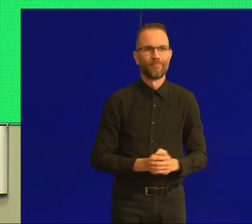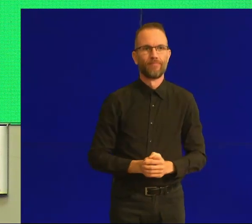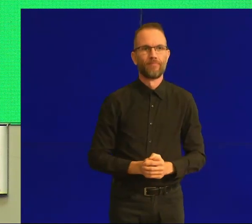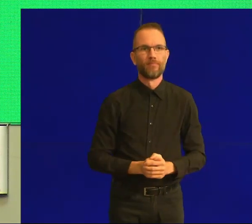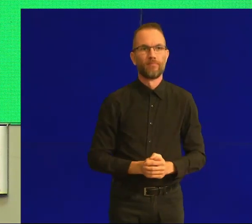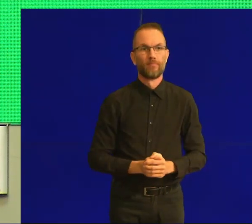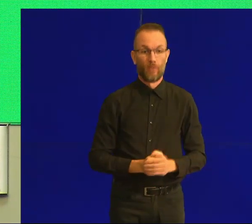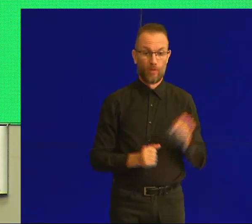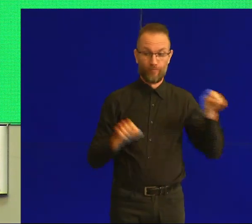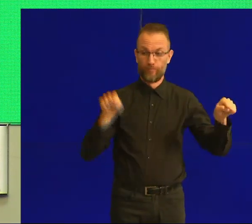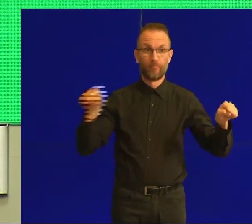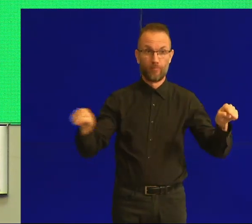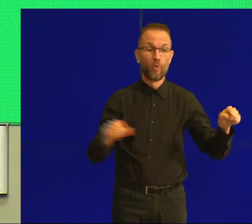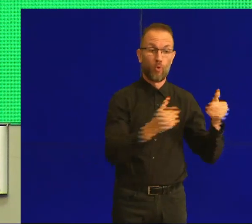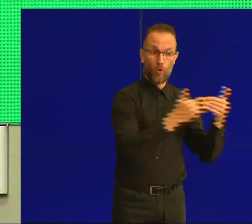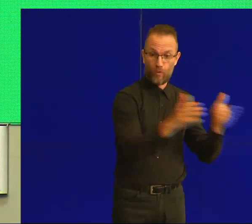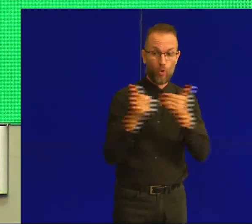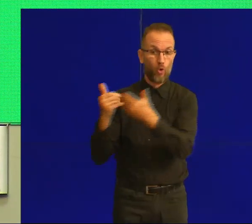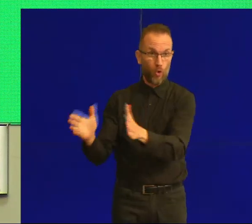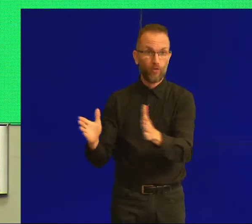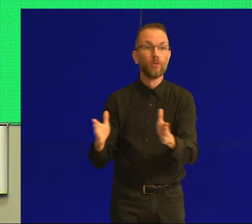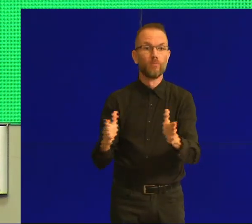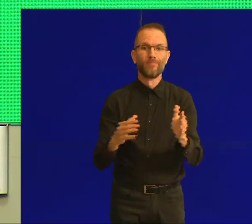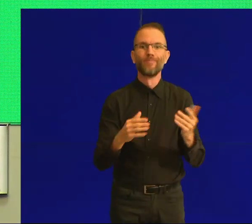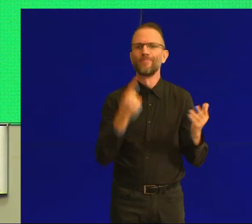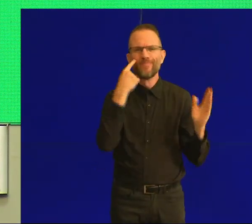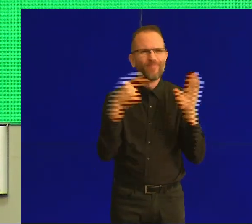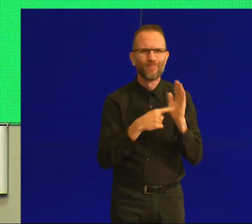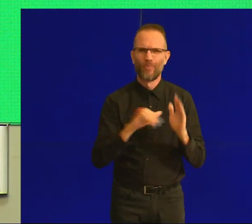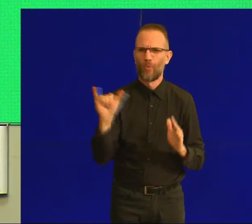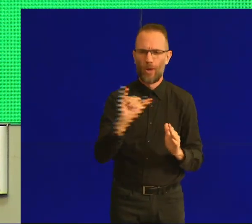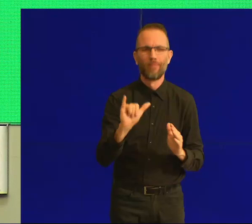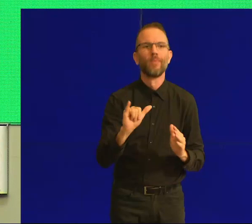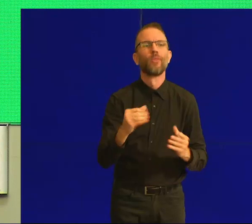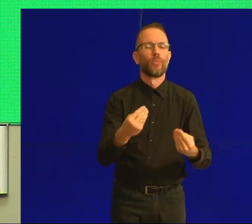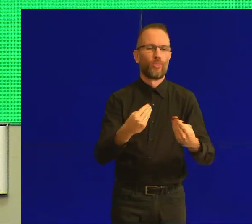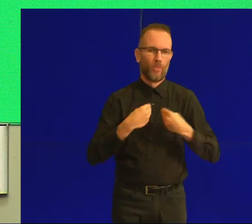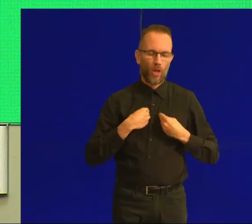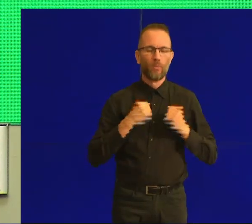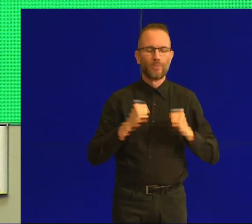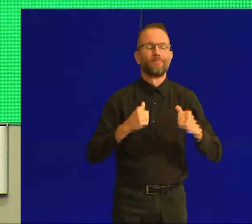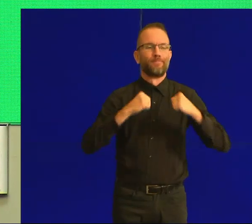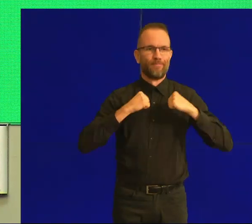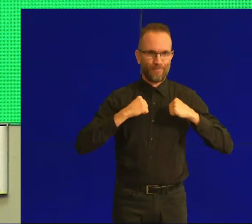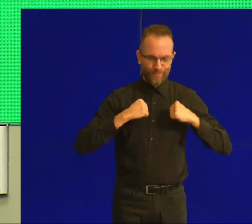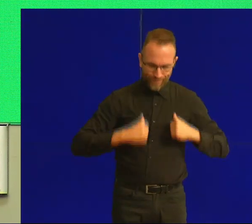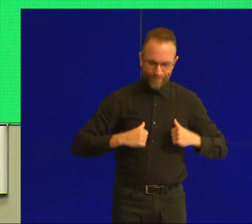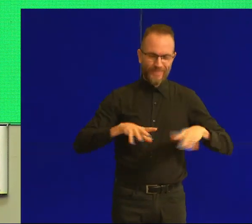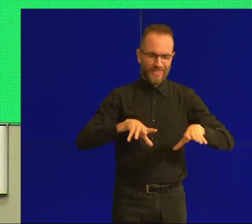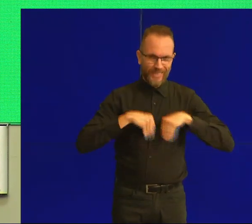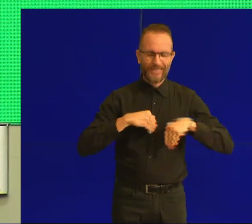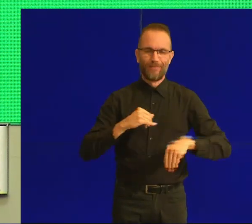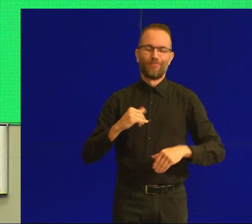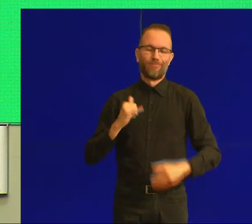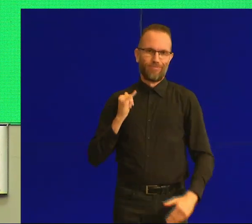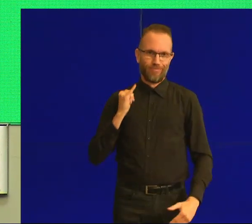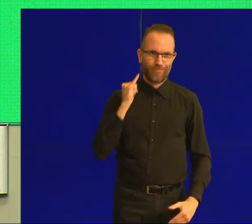le savons pour nous permettre de vivre mieux pour rendre plus supportable la prolongation de ces mesures